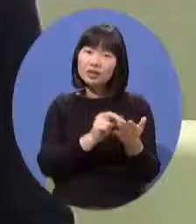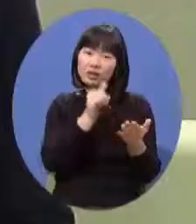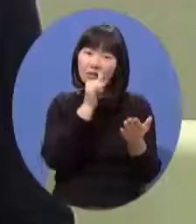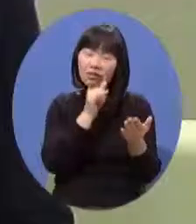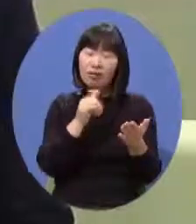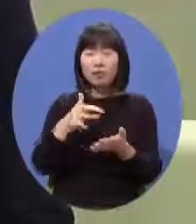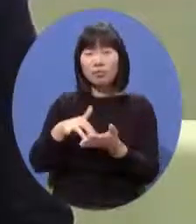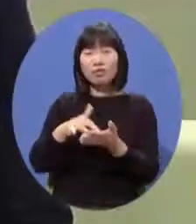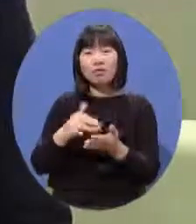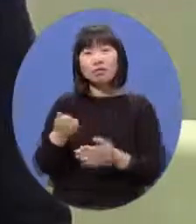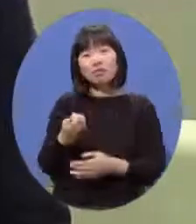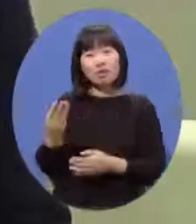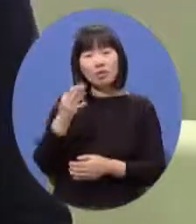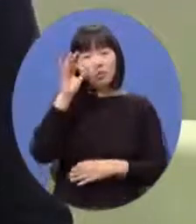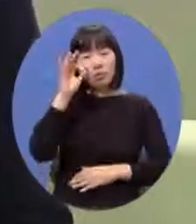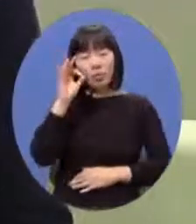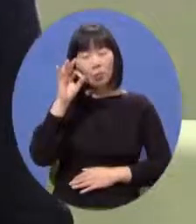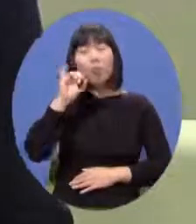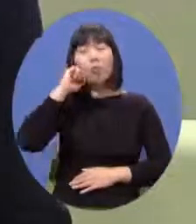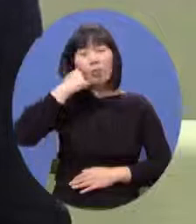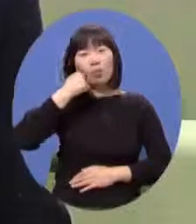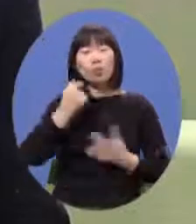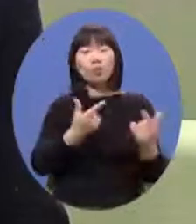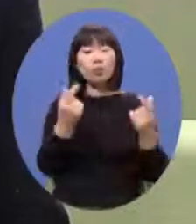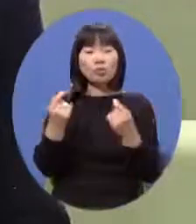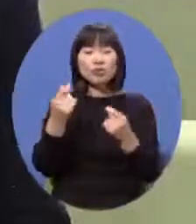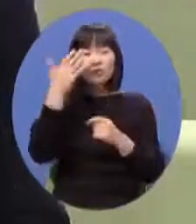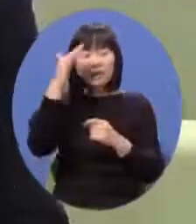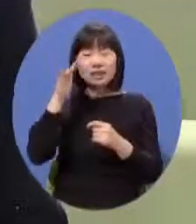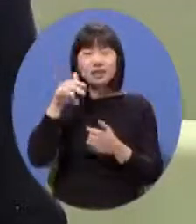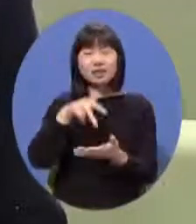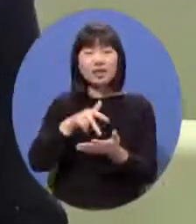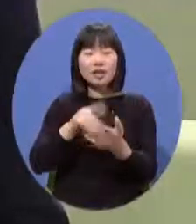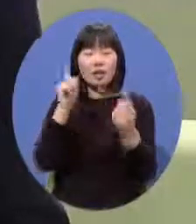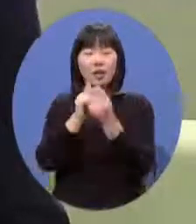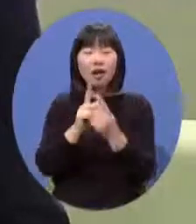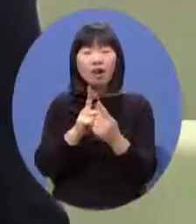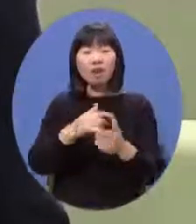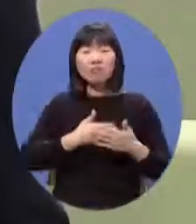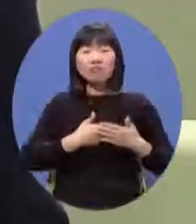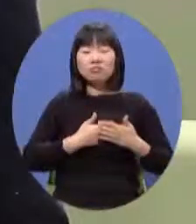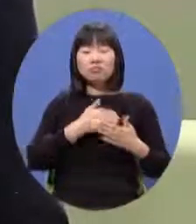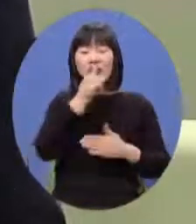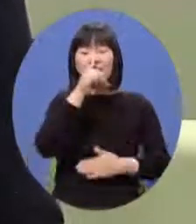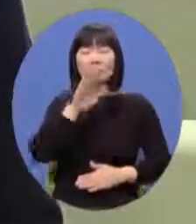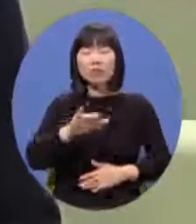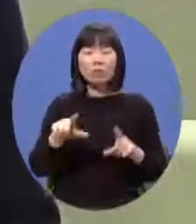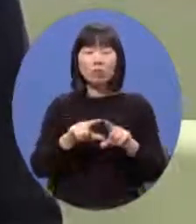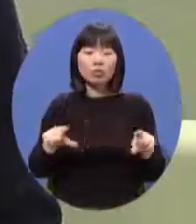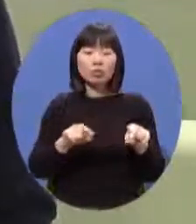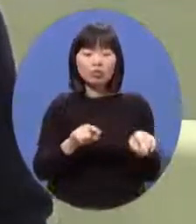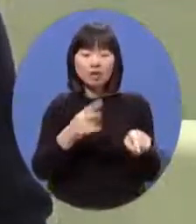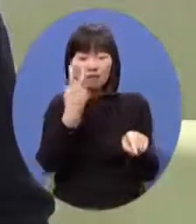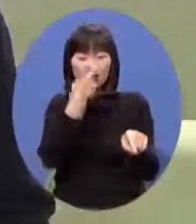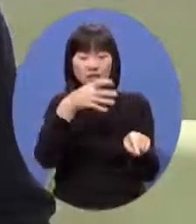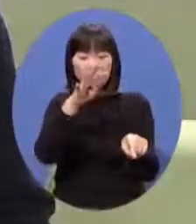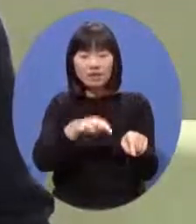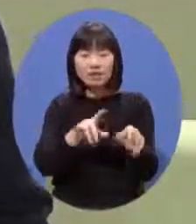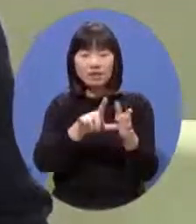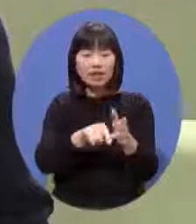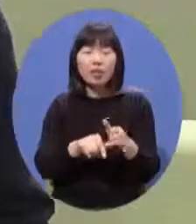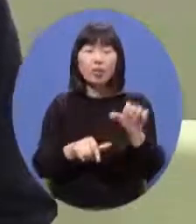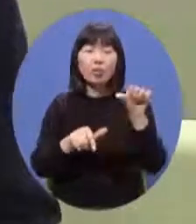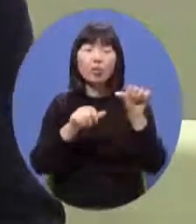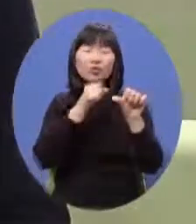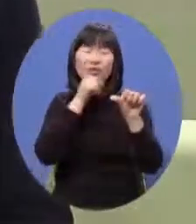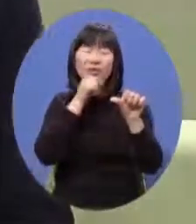어떤 몇 개로만 이제 볼 수 있는 건 아니고요. 모든 네. 아이들이 낯선 상에서는 약간 긴장을 하는데 네. 이제 보통 요거 체크리스트 할 때는 5점